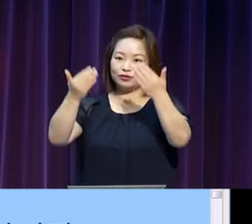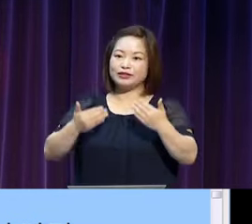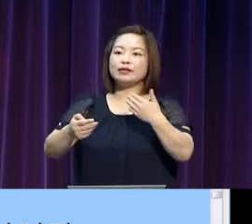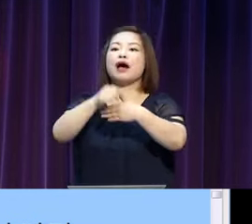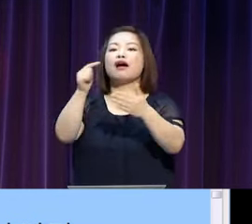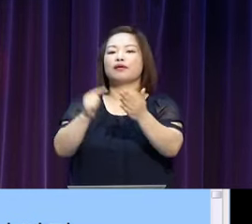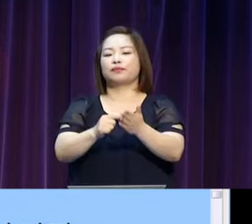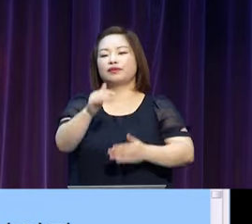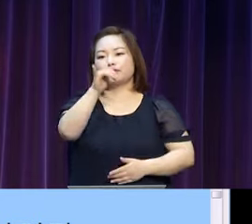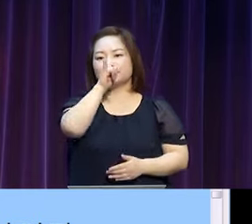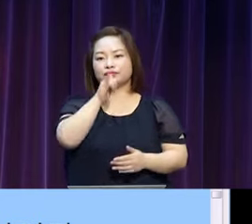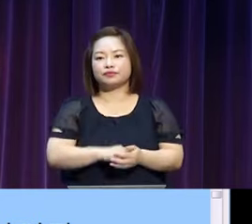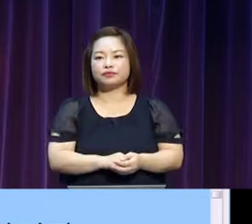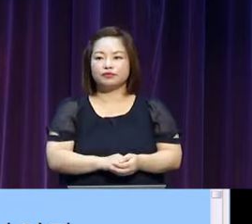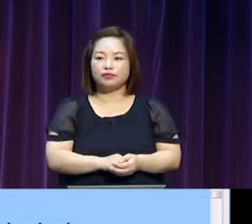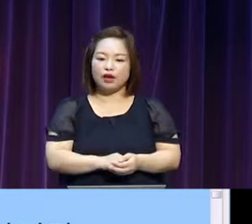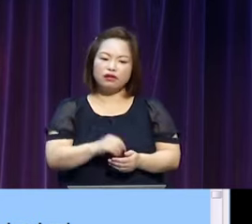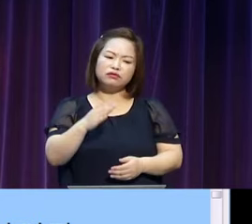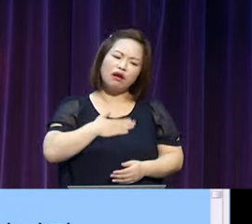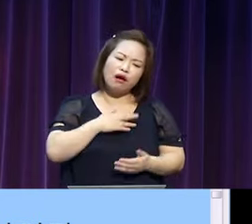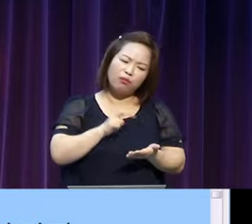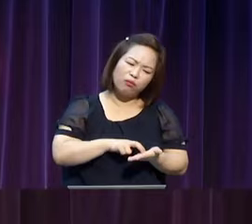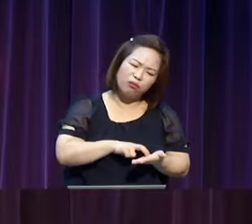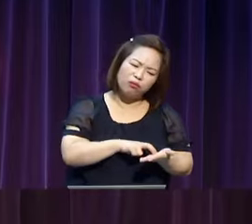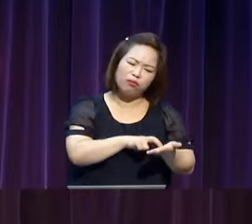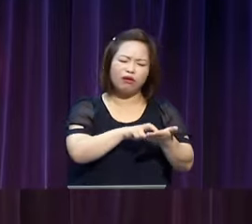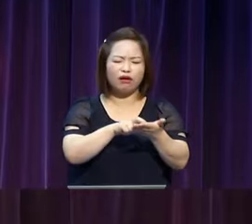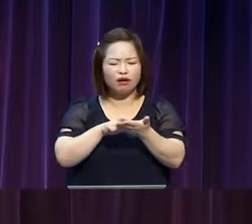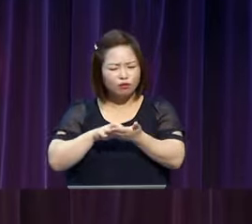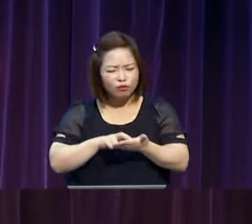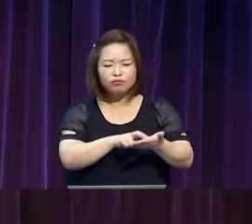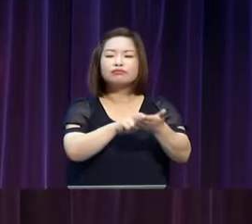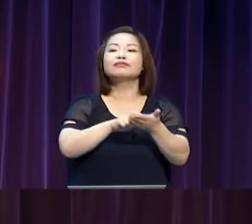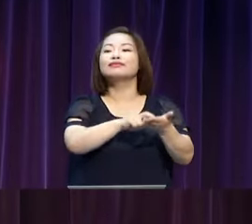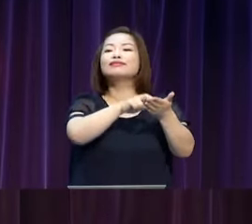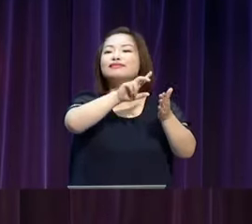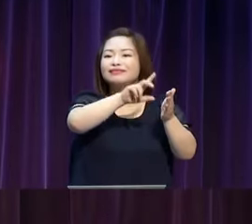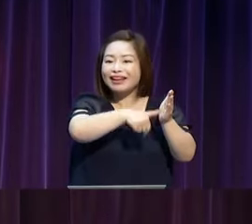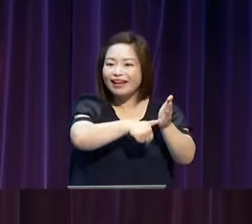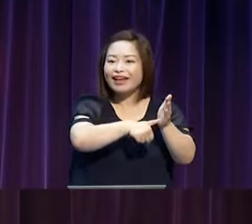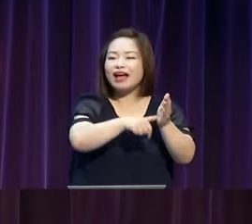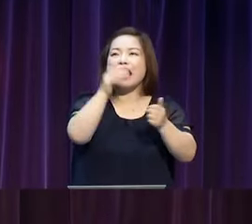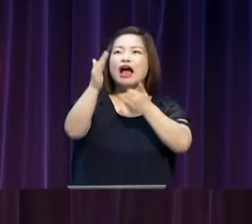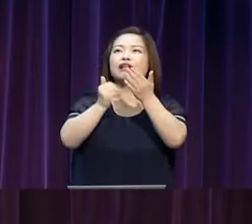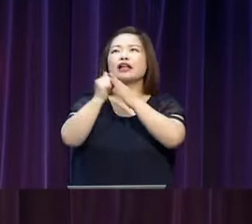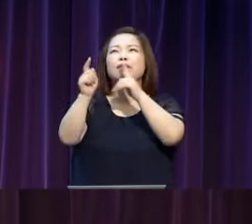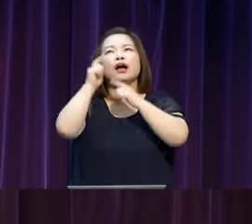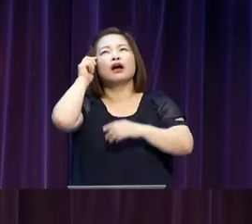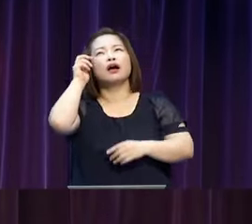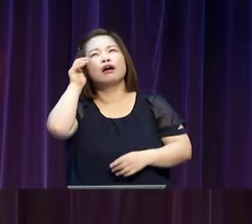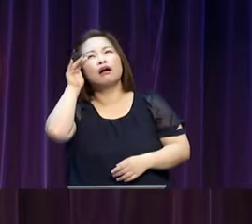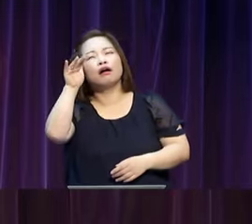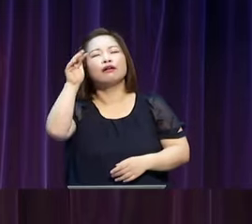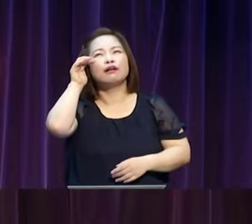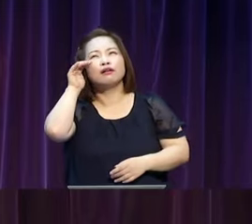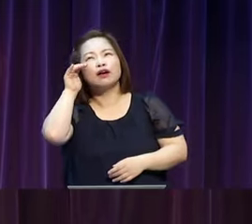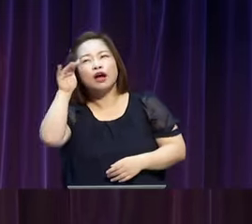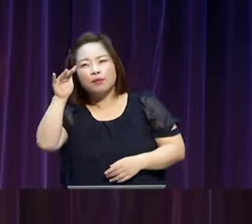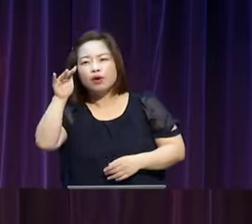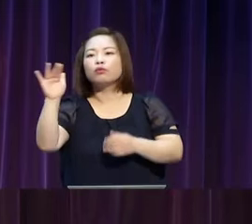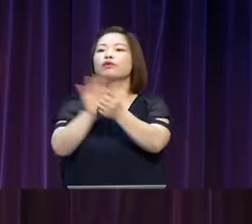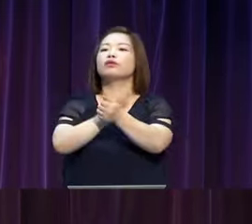있습니다. 우리가 외로울 때 하나님의 위로가 말씀 안에 있어요. 우리가 힘들